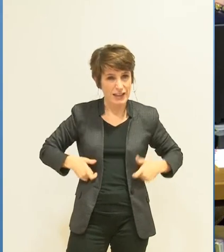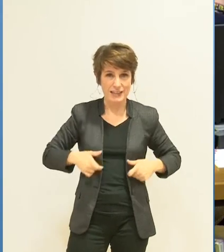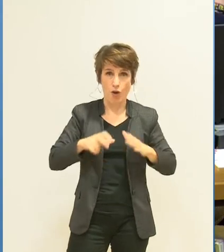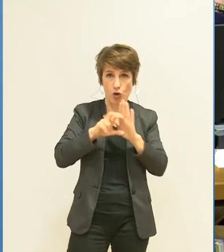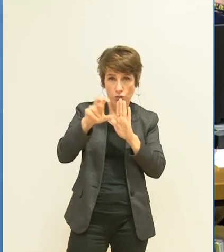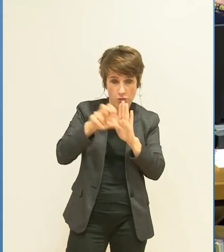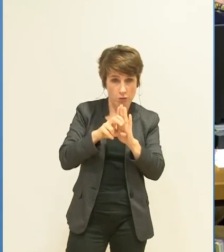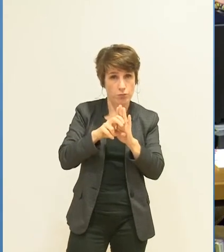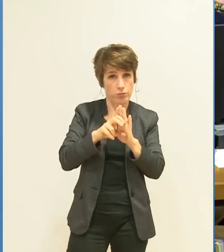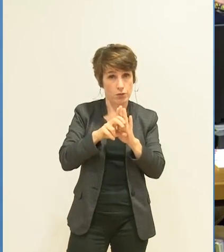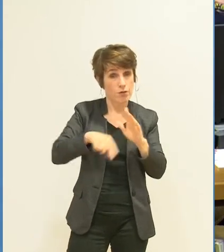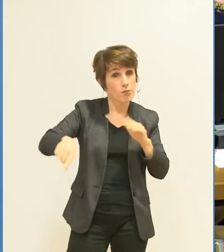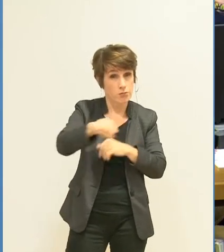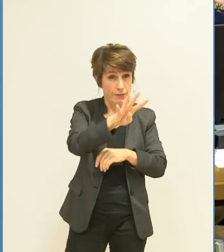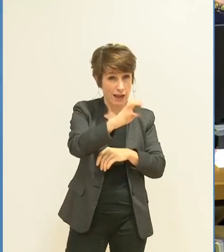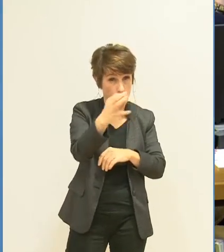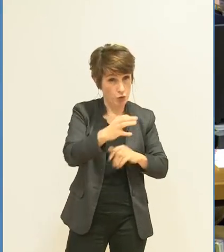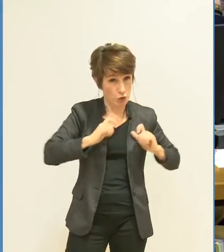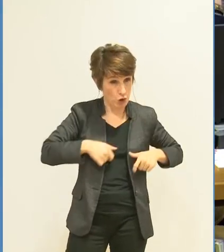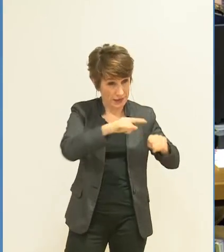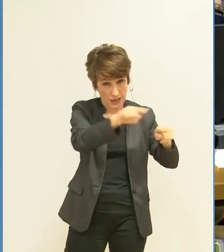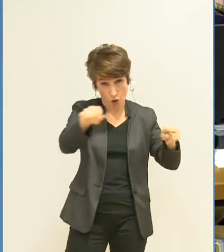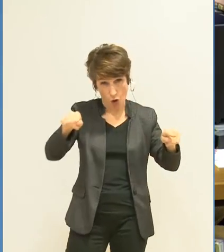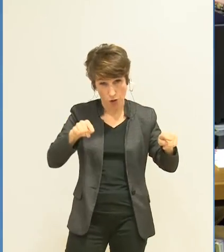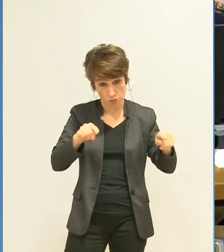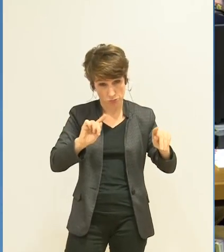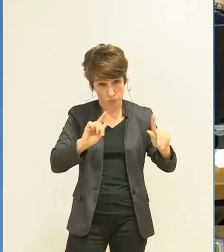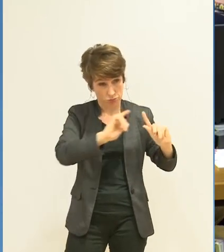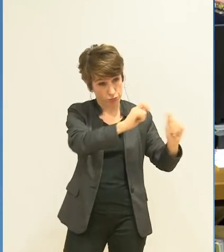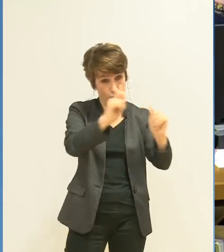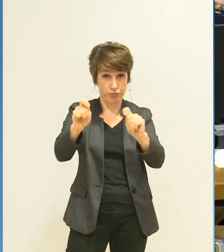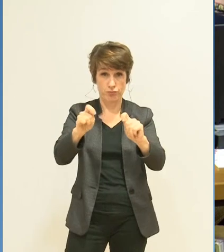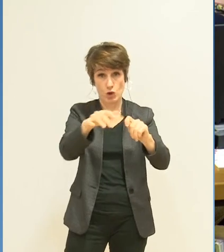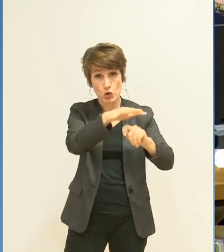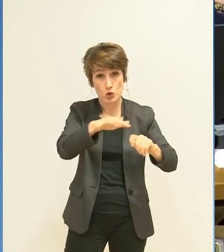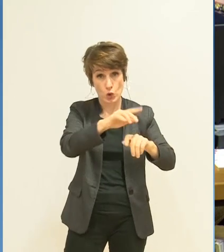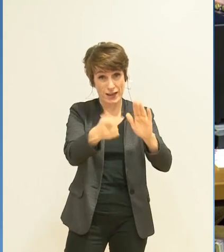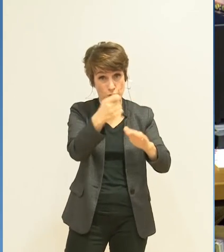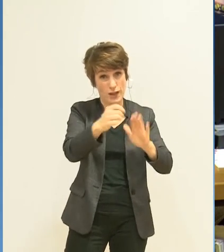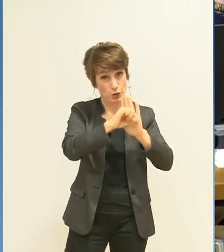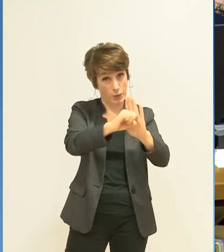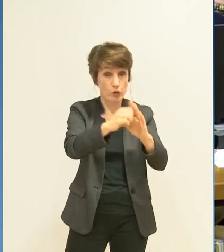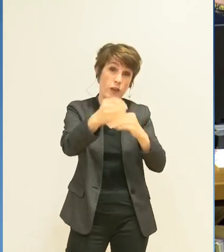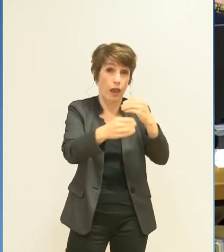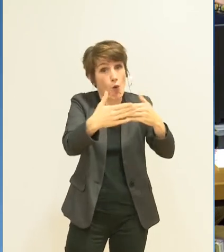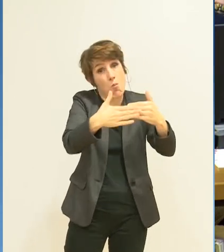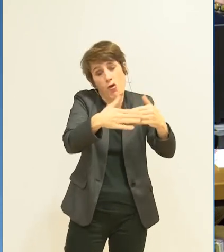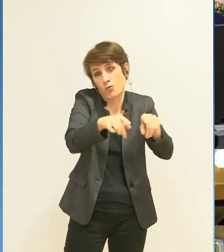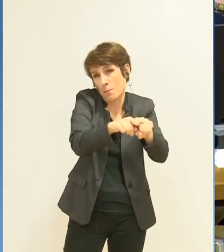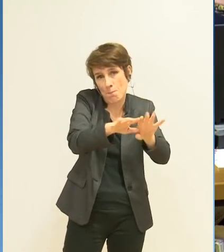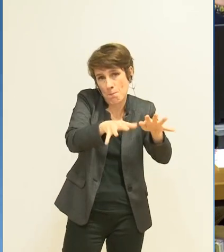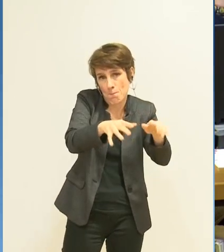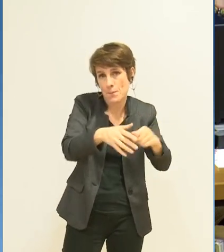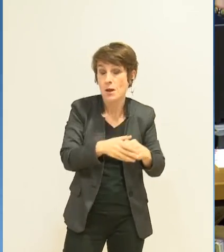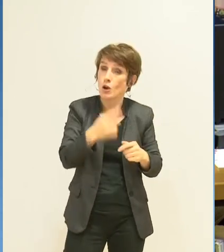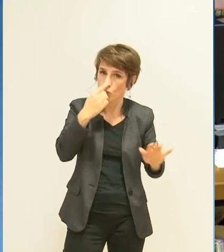% des écoles sont considérés en éducation prioritaire ou assimilés donc pour moi il me semble